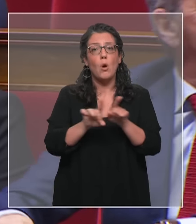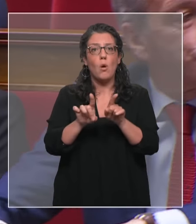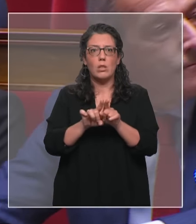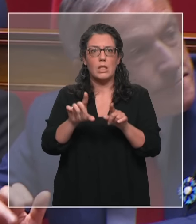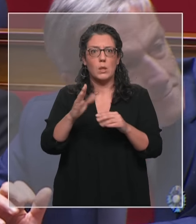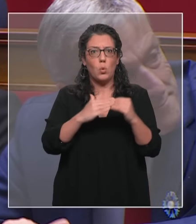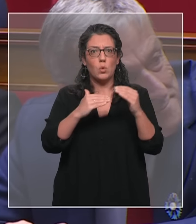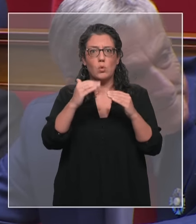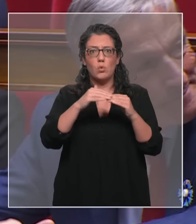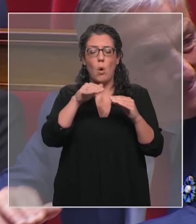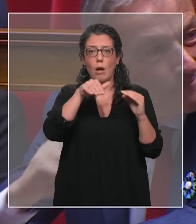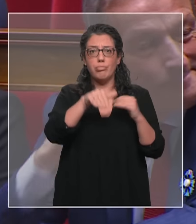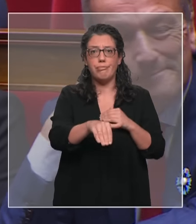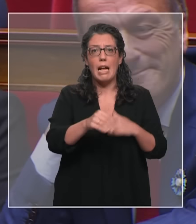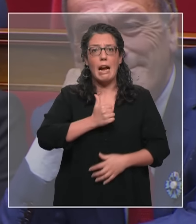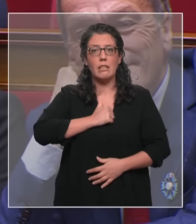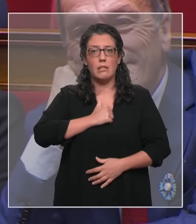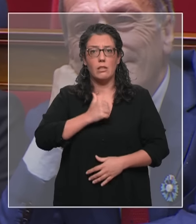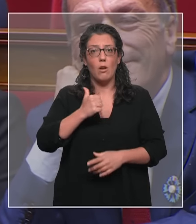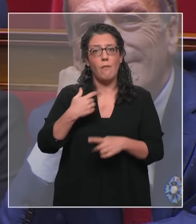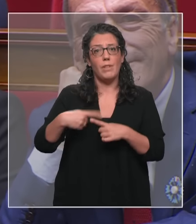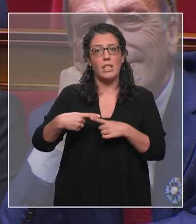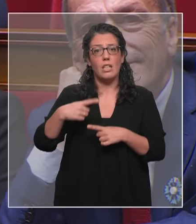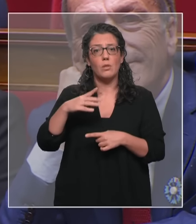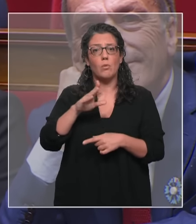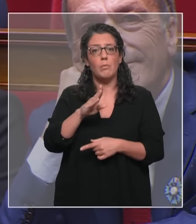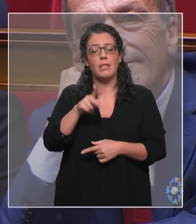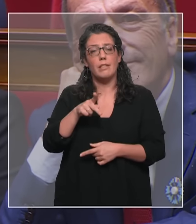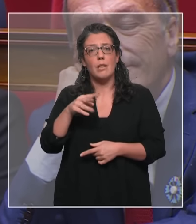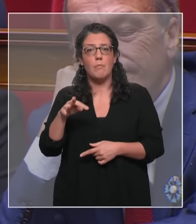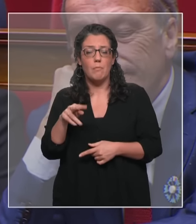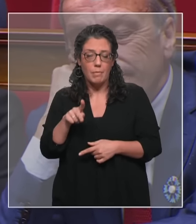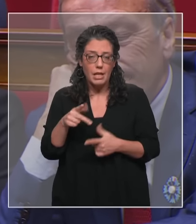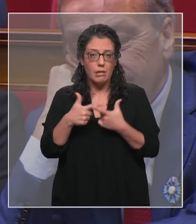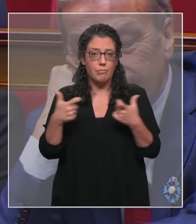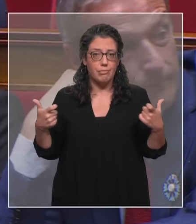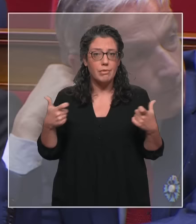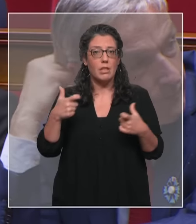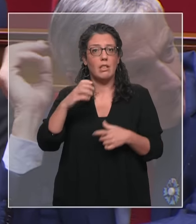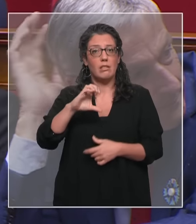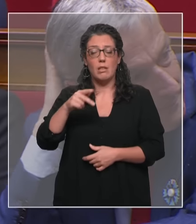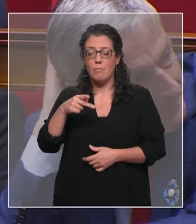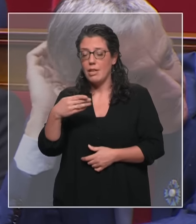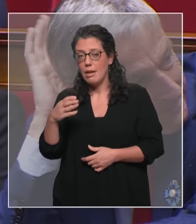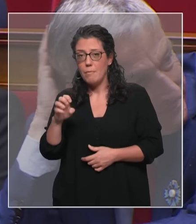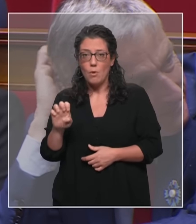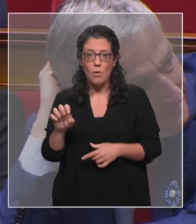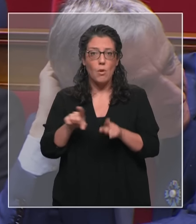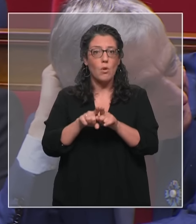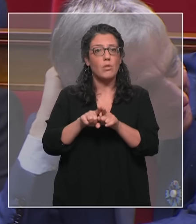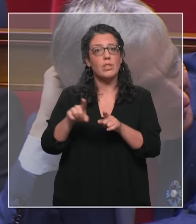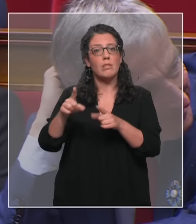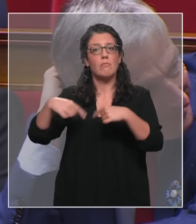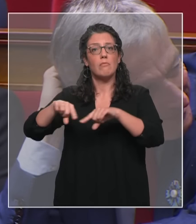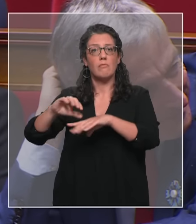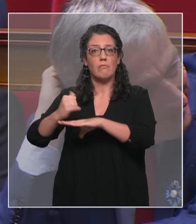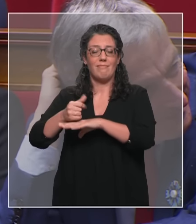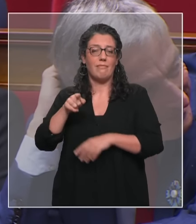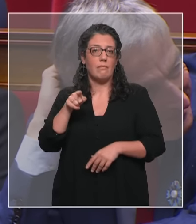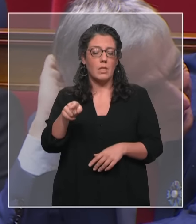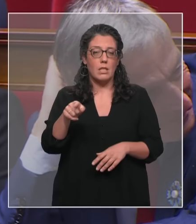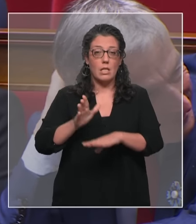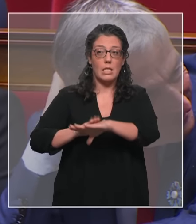libre. Les artisans, leurs fédérations du BTP, de la FFB, de la CAPEB, la CPME, comme leurs chambres consulaires, tirent la sonnette